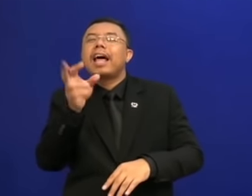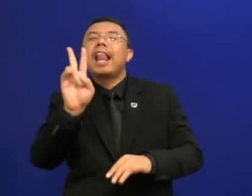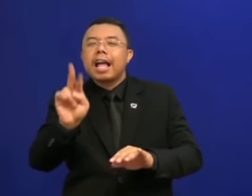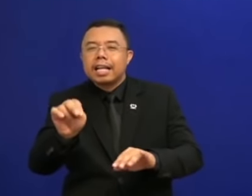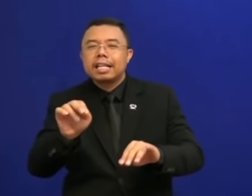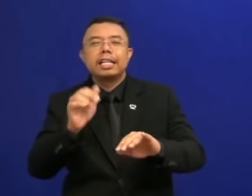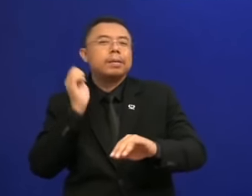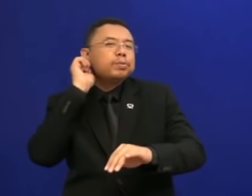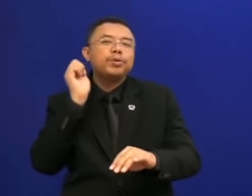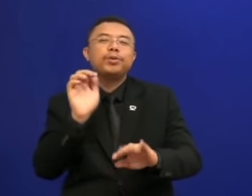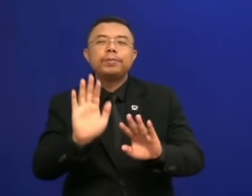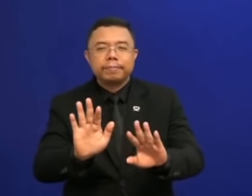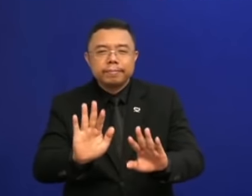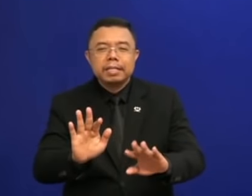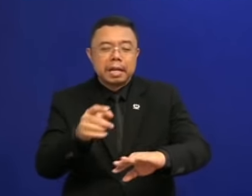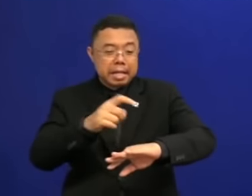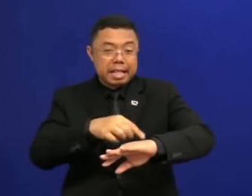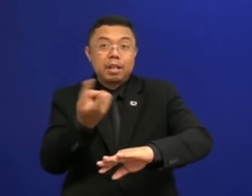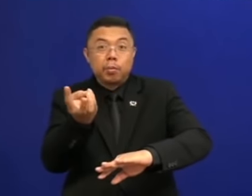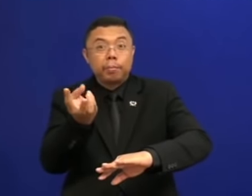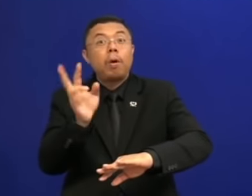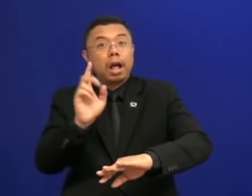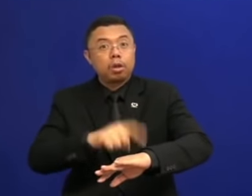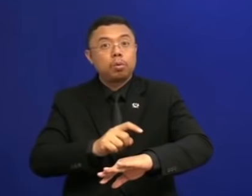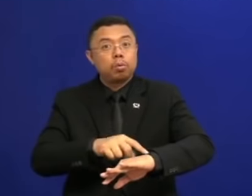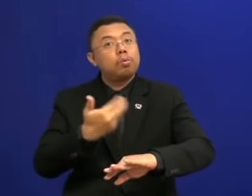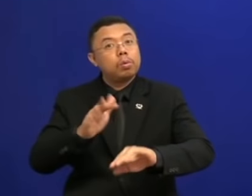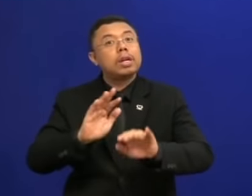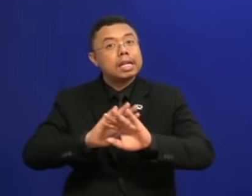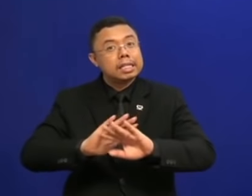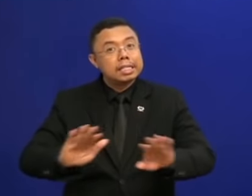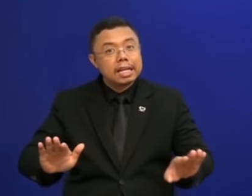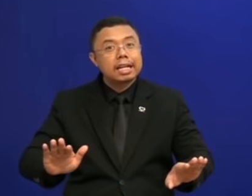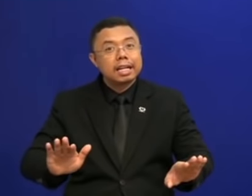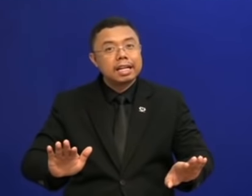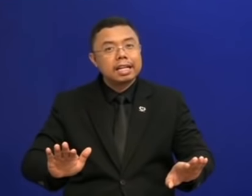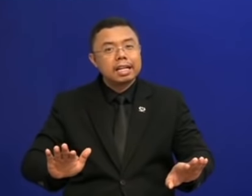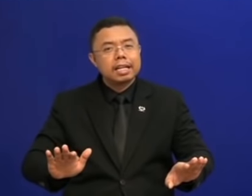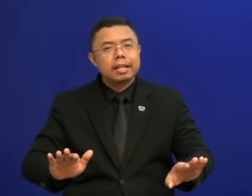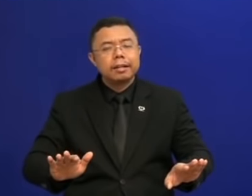Bu. Sedikit lagi Bu, sedikit waktu lagi ya.